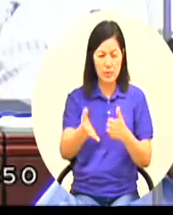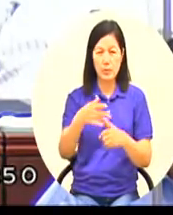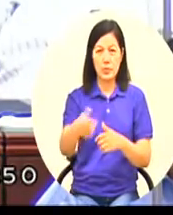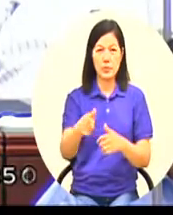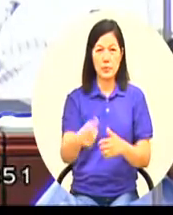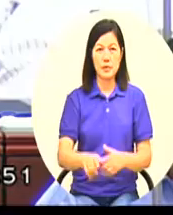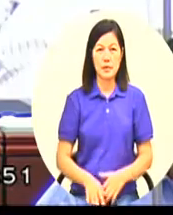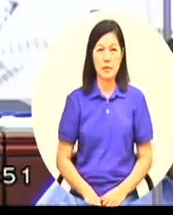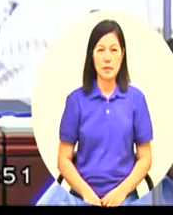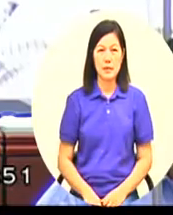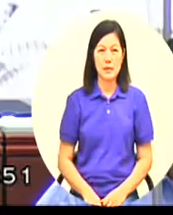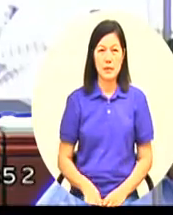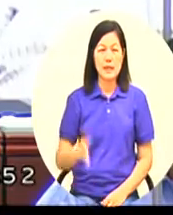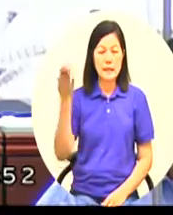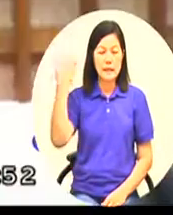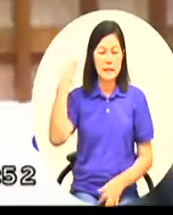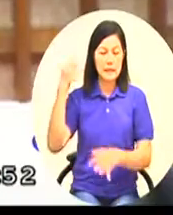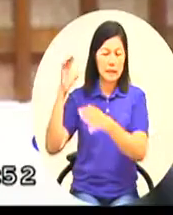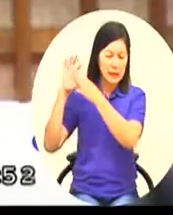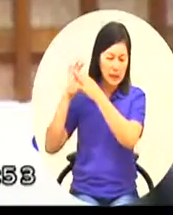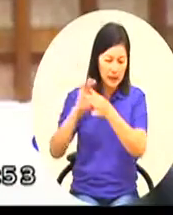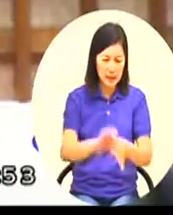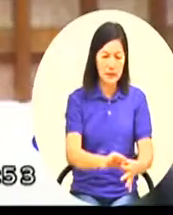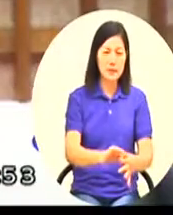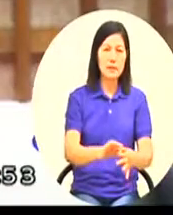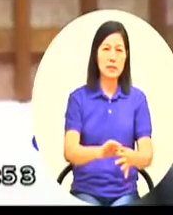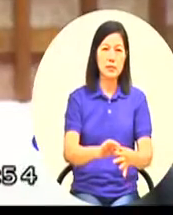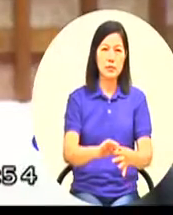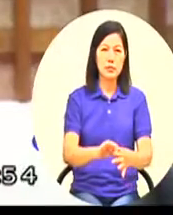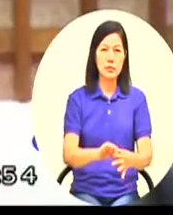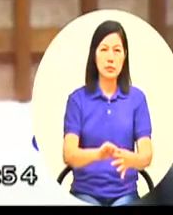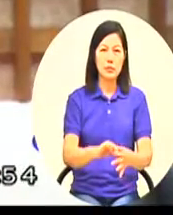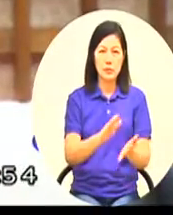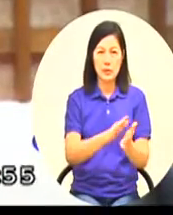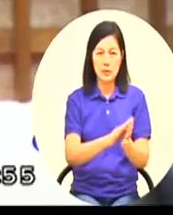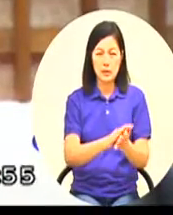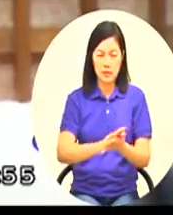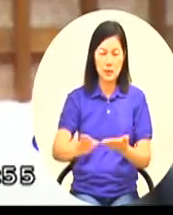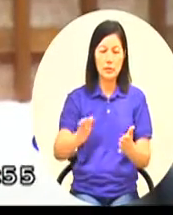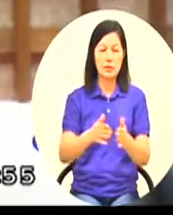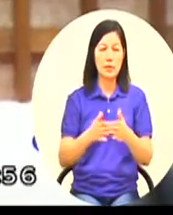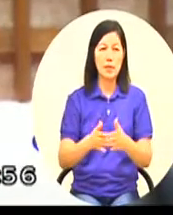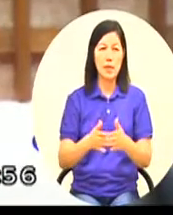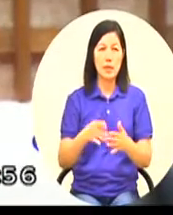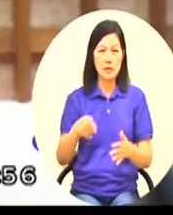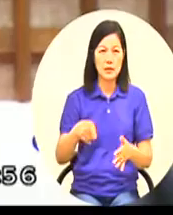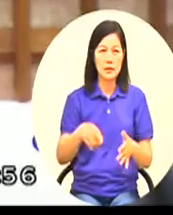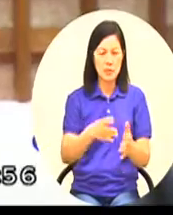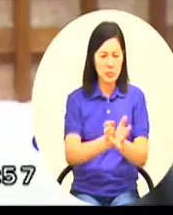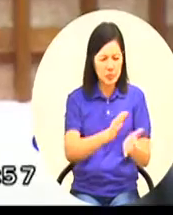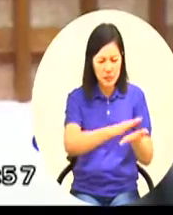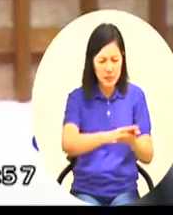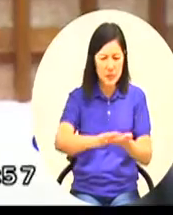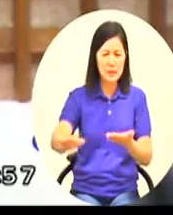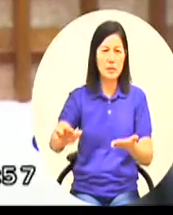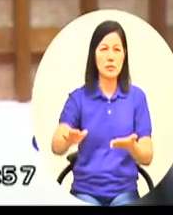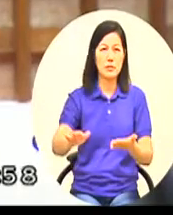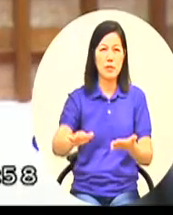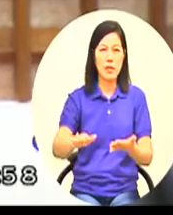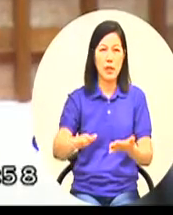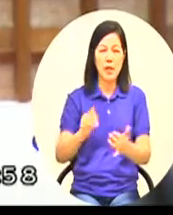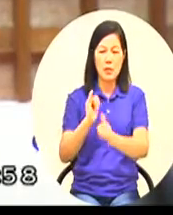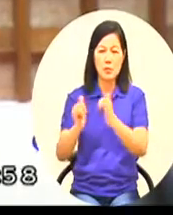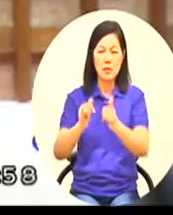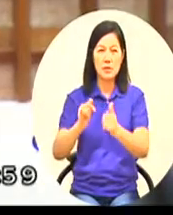道，从一直延续下来的嘛。 是，所以这个是要解决污染的问题。 所以说这个部分要解决，这个要花费人民的